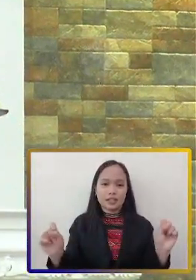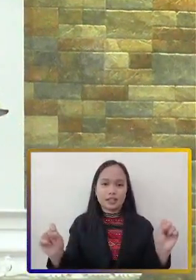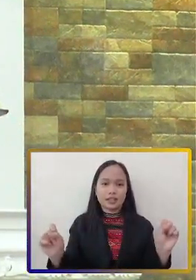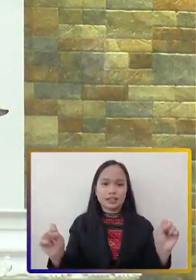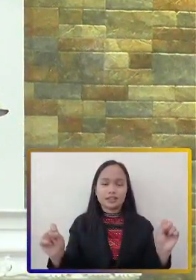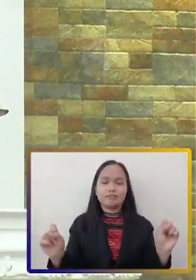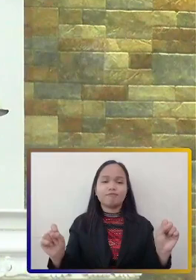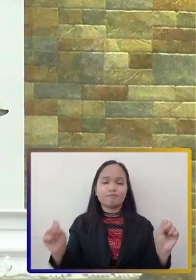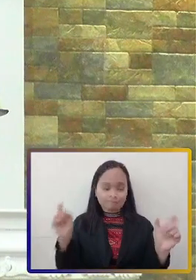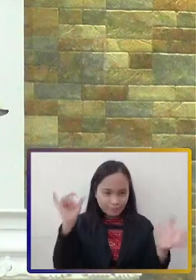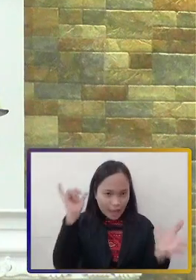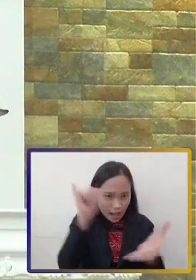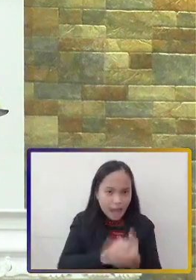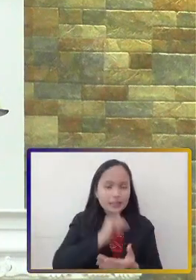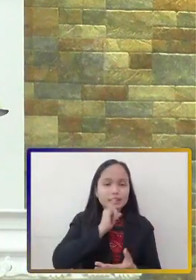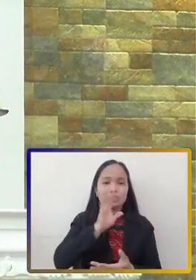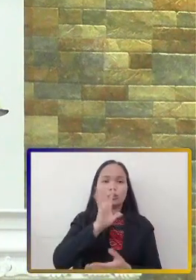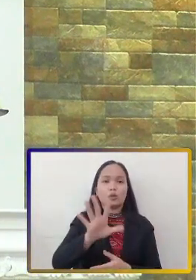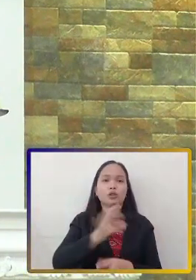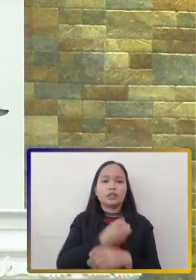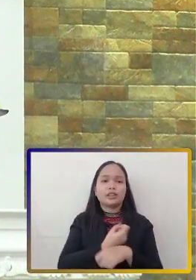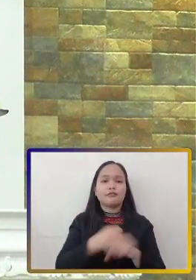There is your safety.